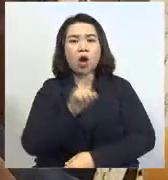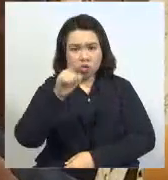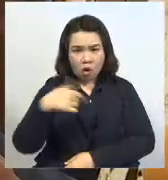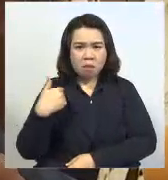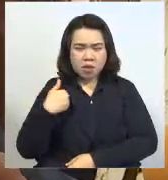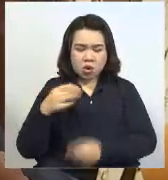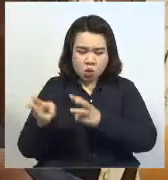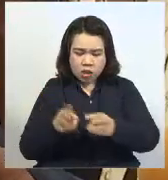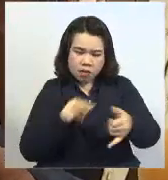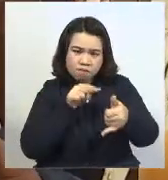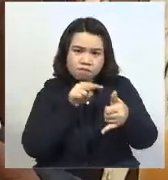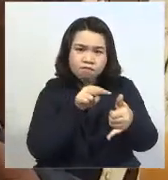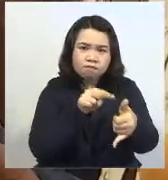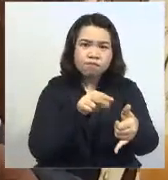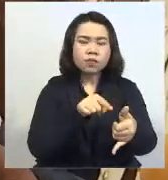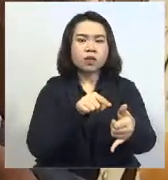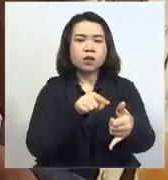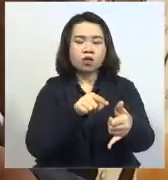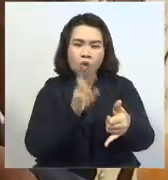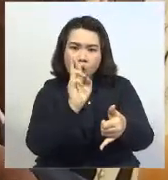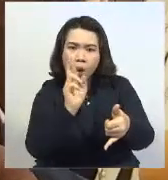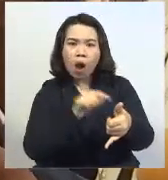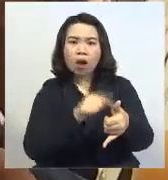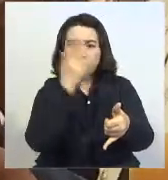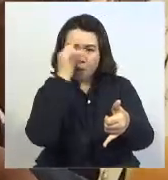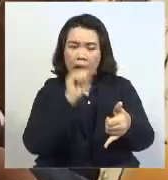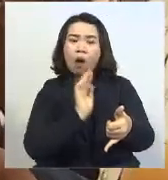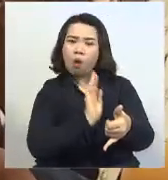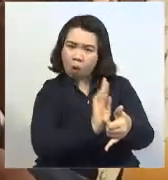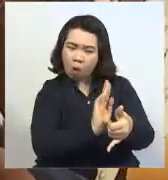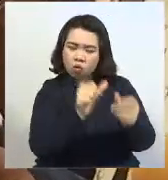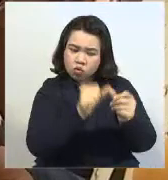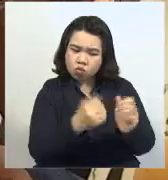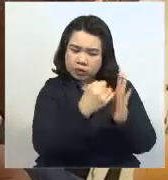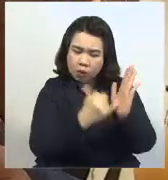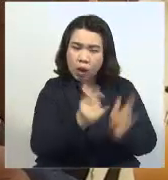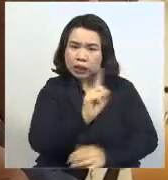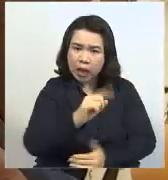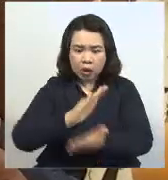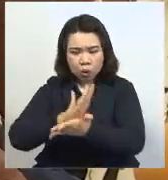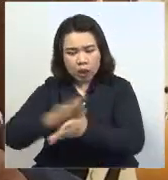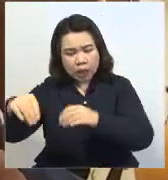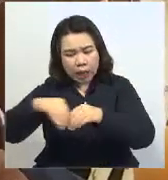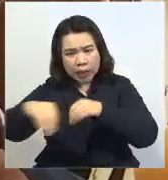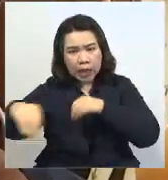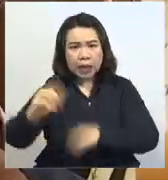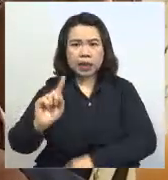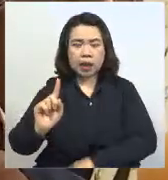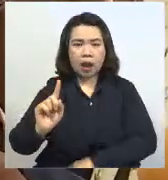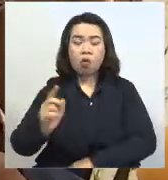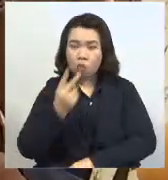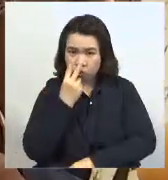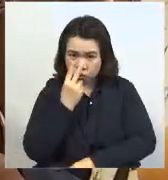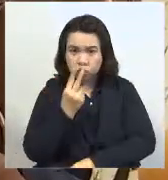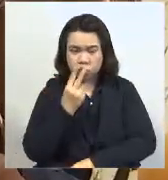ติดตามและแจ้งวอร์นิ่งตลอดเวลาว่าเขาไปอยู่โซนไหนบริเวณไหนหรือใกล้โรงเรียนหรือเปล่าหรืออะไรต่างๆเนี่ยมัน